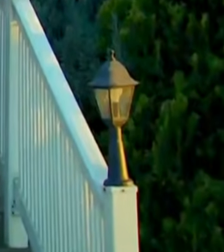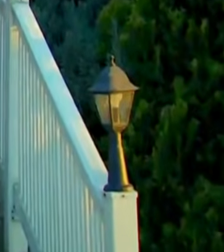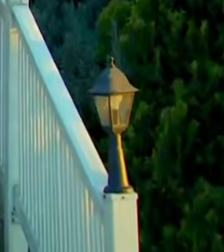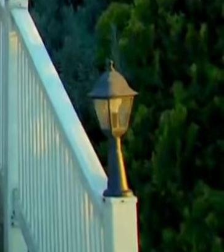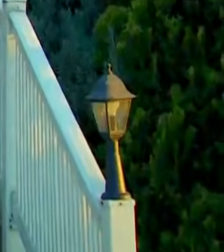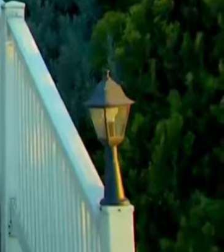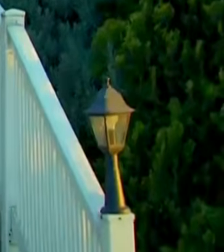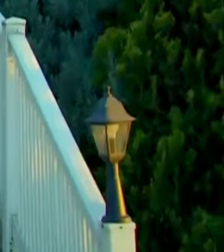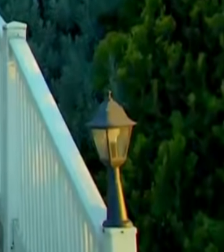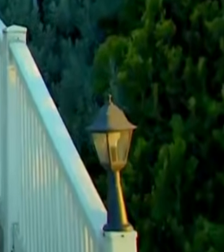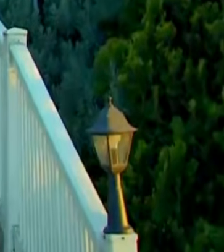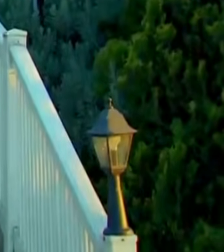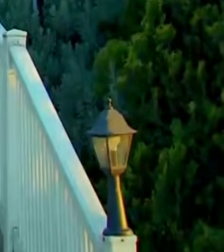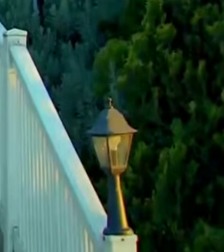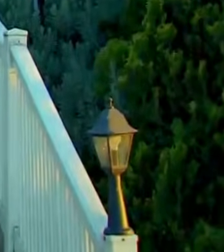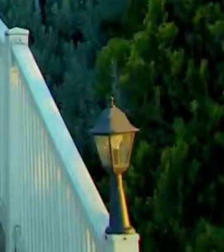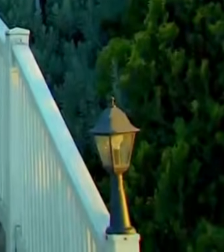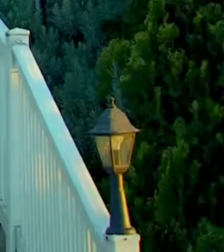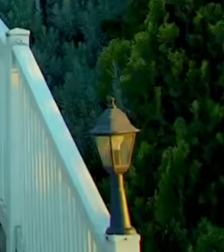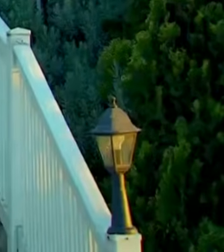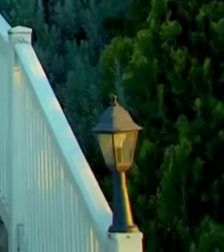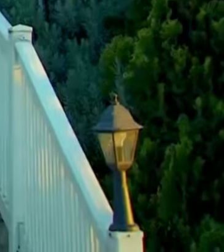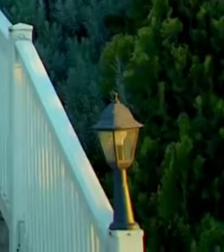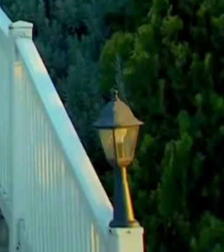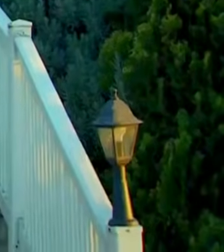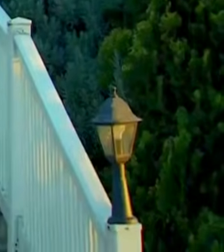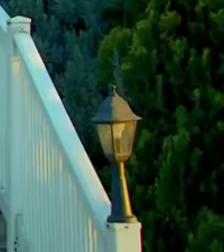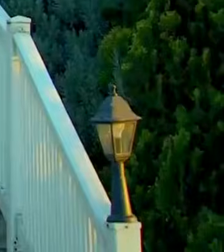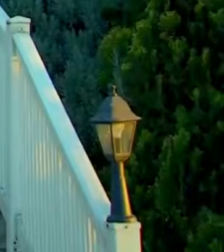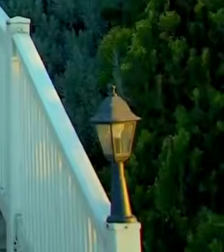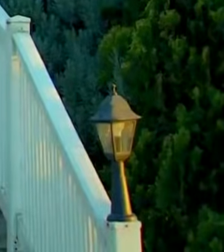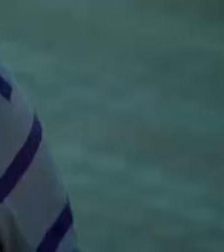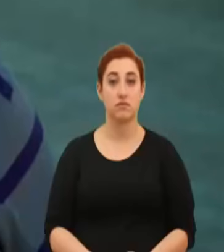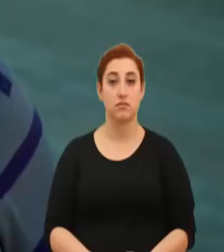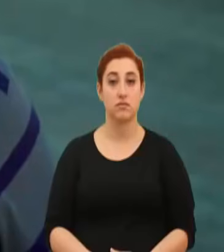Sarp, Cavidan'la çocukları villaya götürürken Şükrü dikkatlice çocuğu süzüyor.